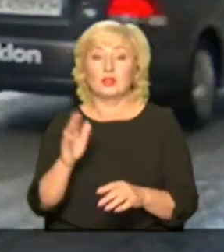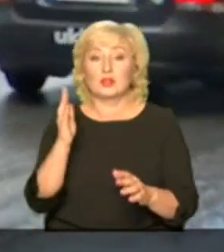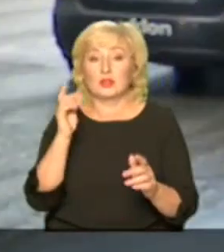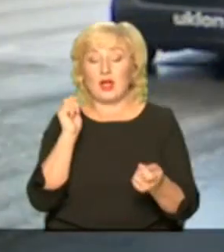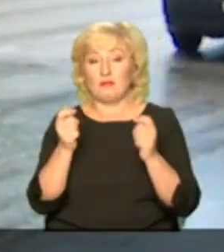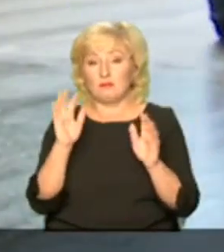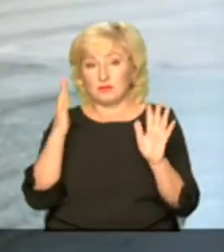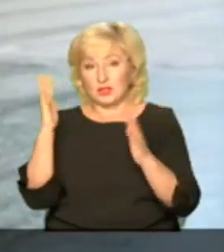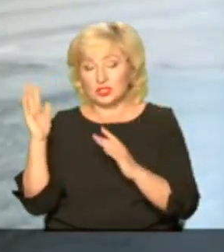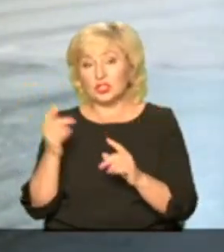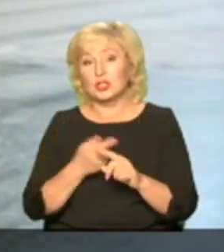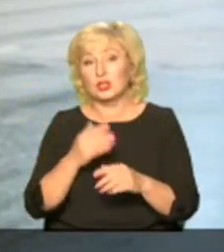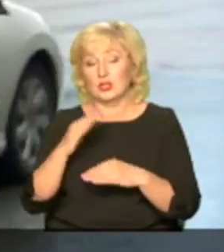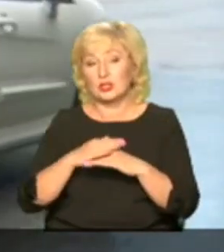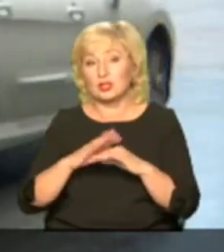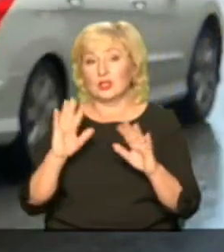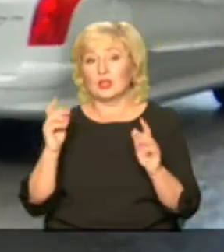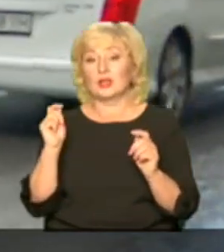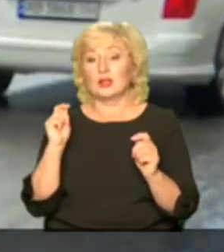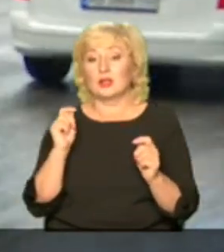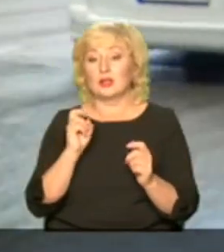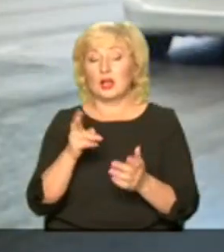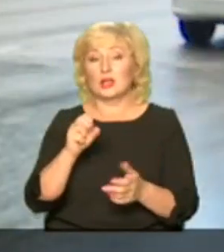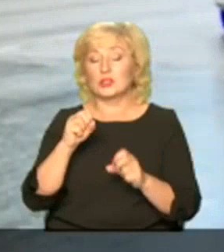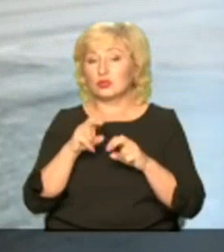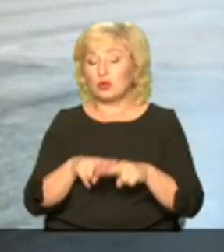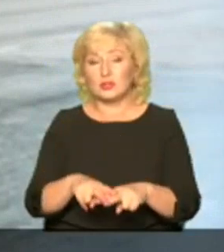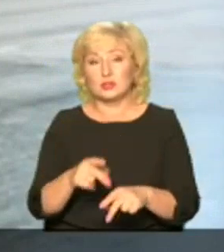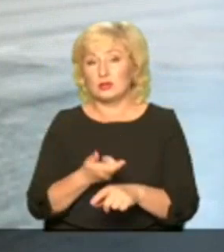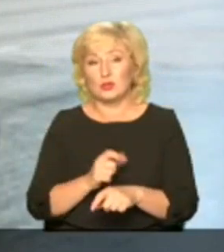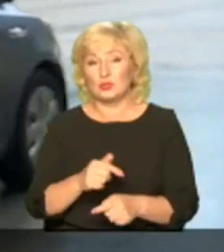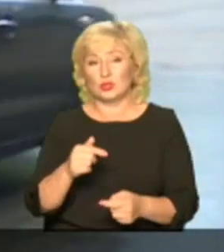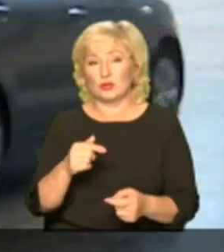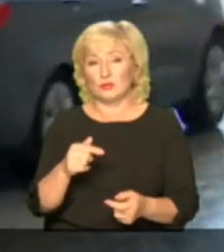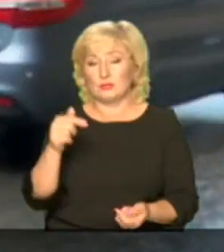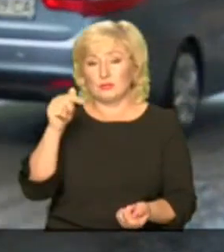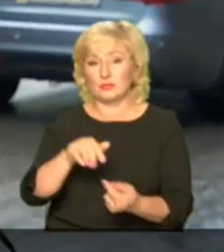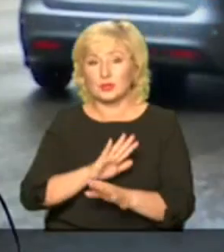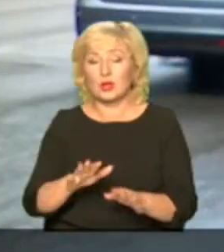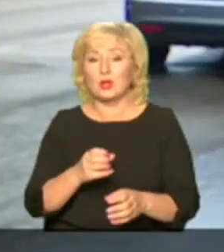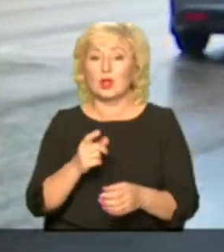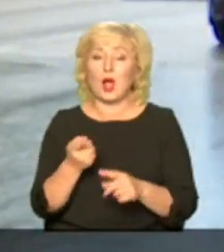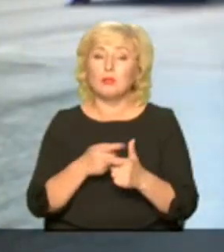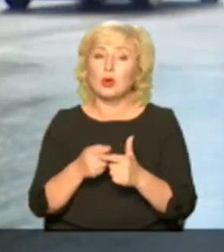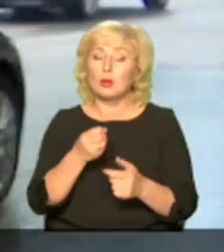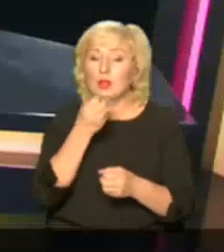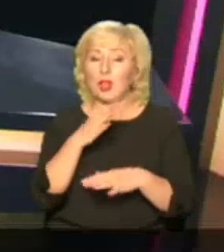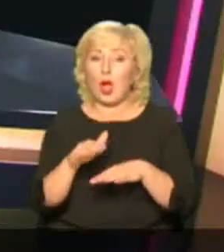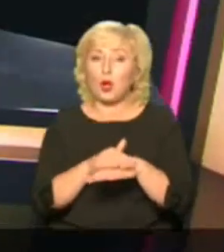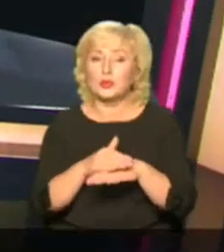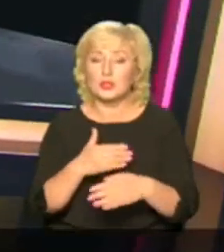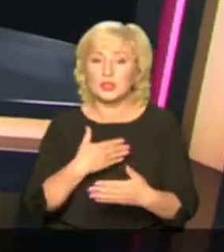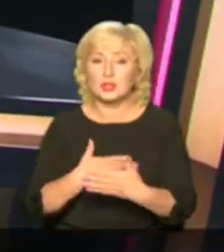але для столиці, як на мене, це не дуже доречно. Хіба що з якимись там благодійними посилами, і то